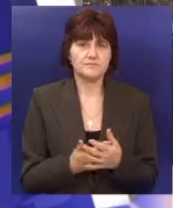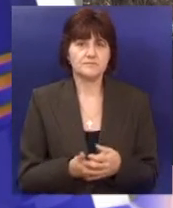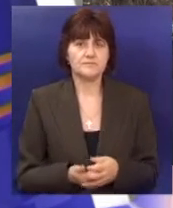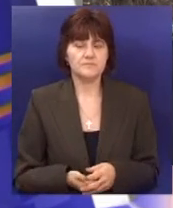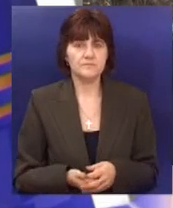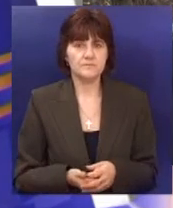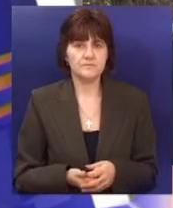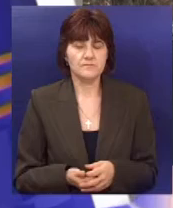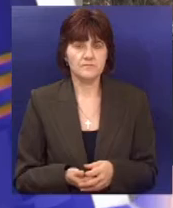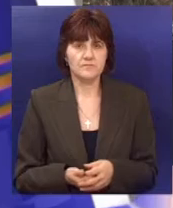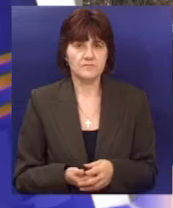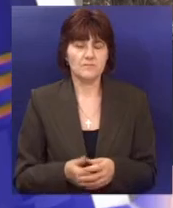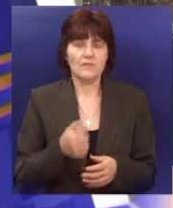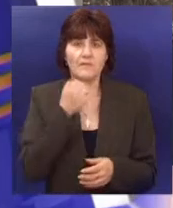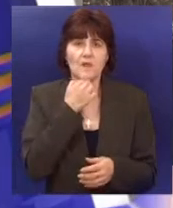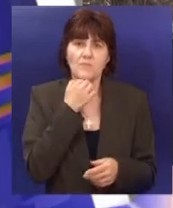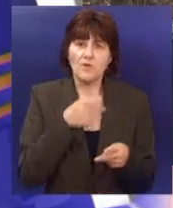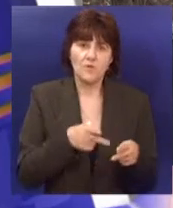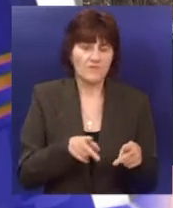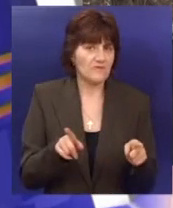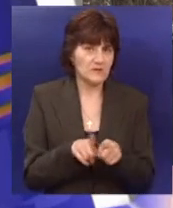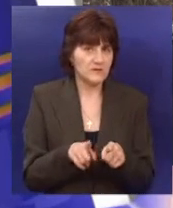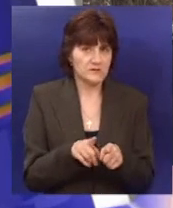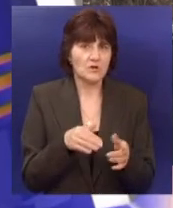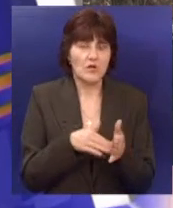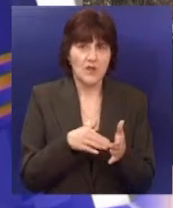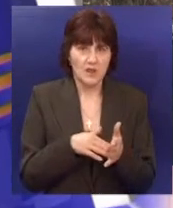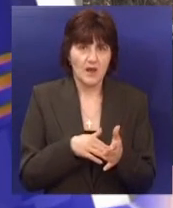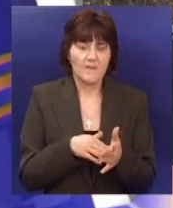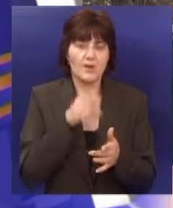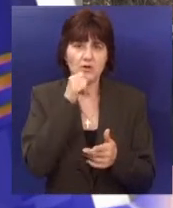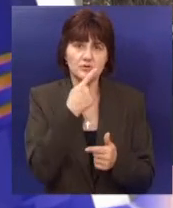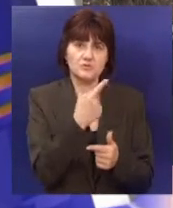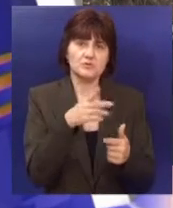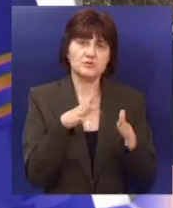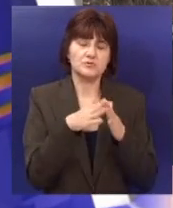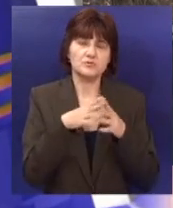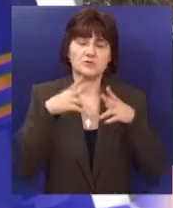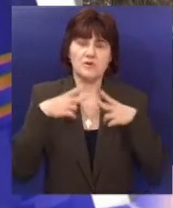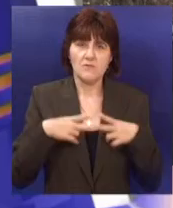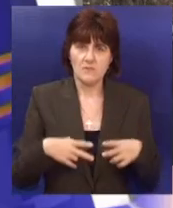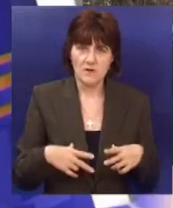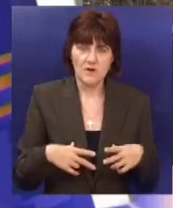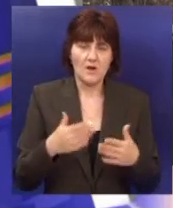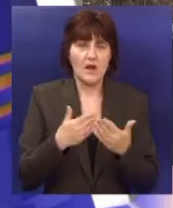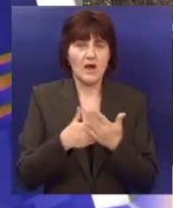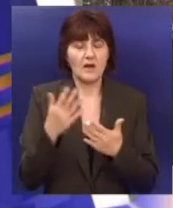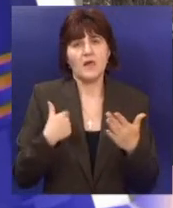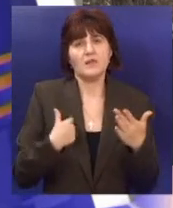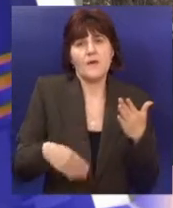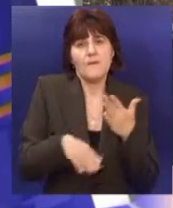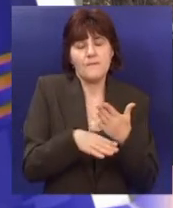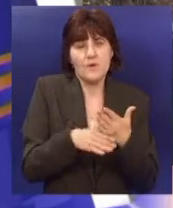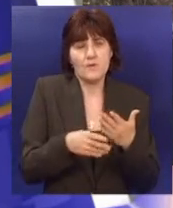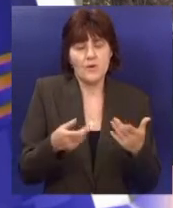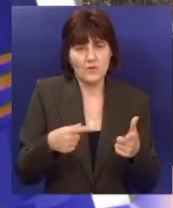uz naravno onu poruku da je poljoprivreda također nešto s čime se vredi baviti, a da će grad sa svoje strane učiniti sve da